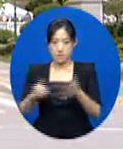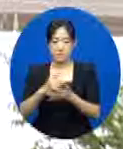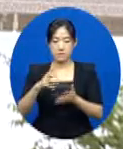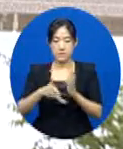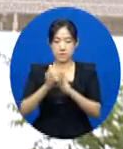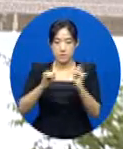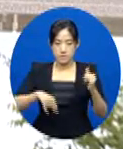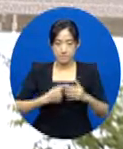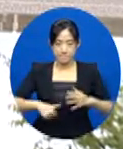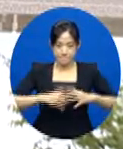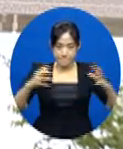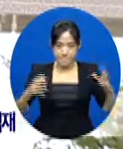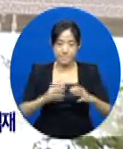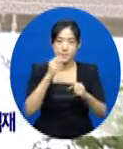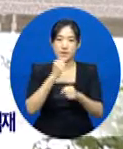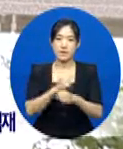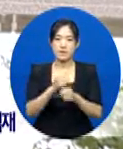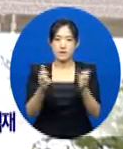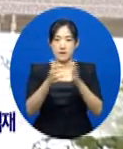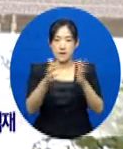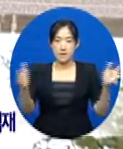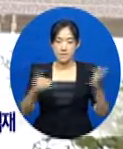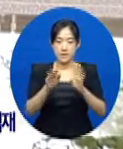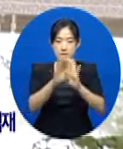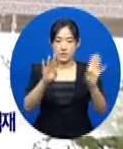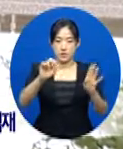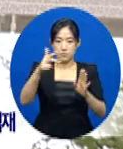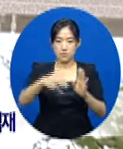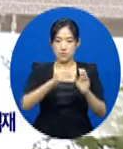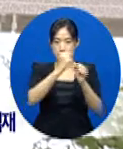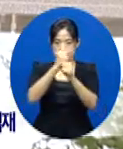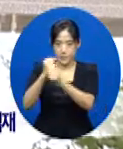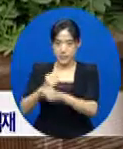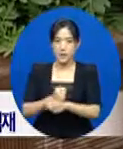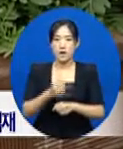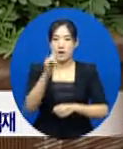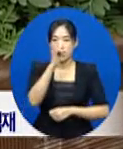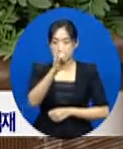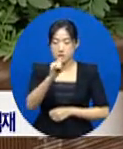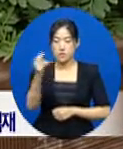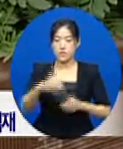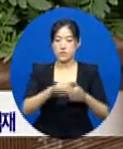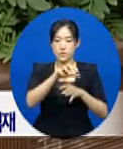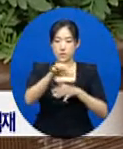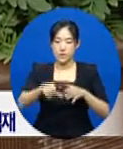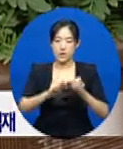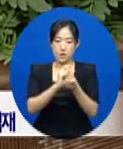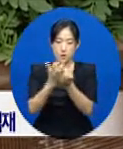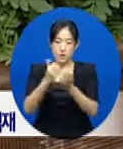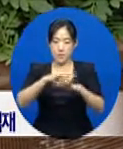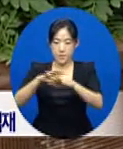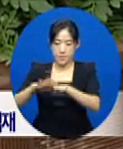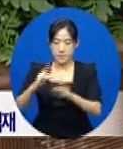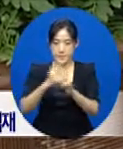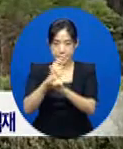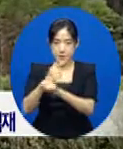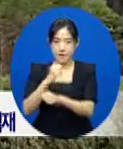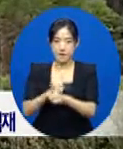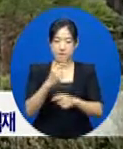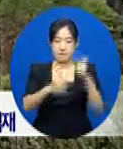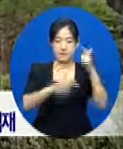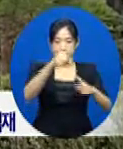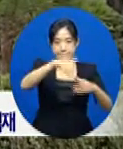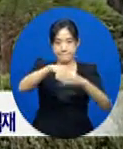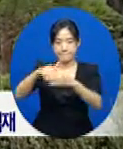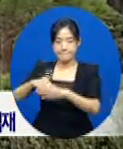스스로가 공동체 의식을 갖고 아파트 단지 입구에 문주를 설치하고 단지 내 곳곳에 화단을 가꾸고 조경수를